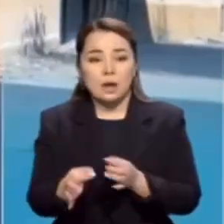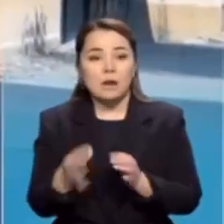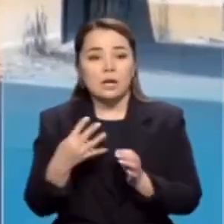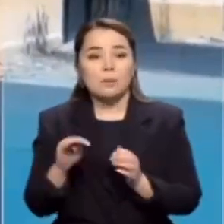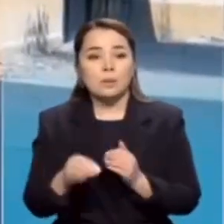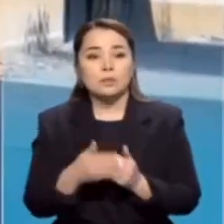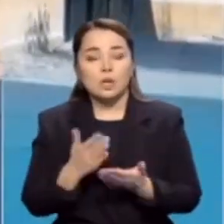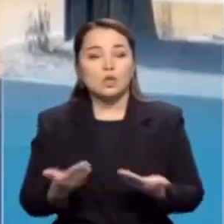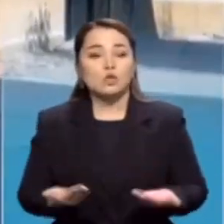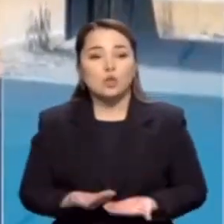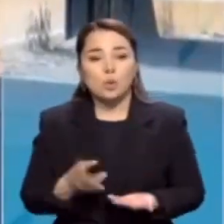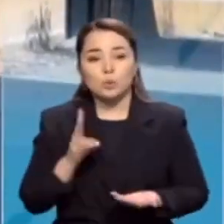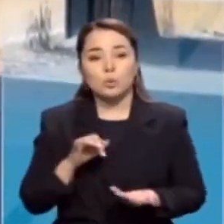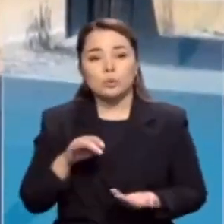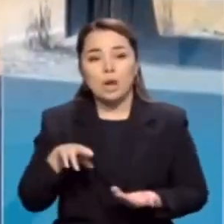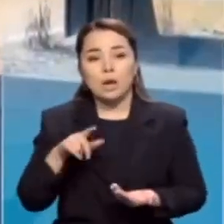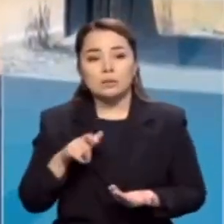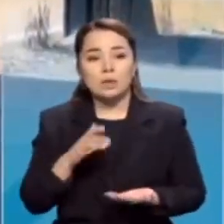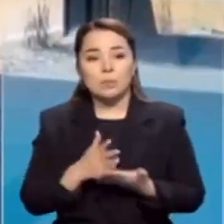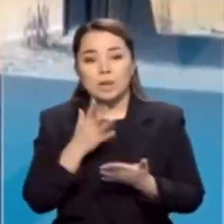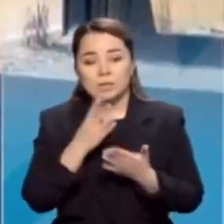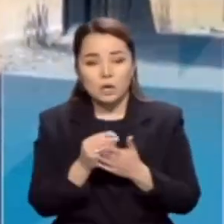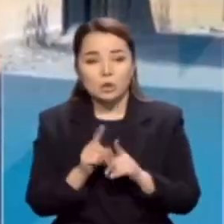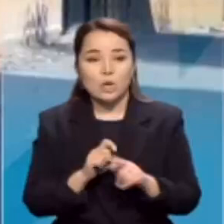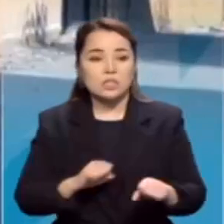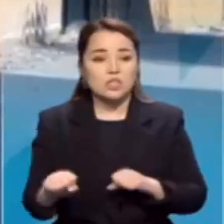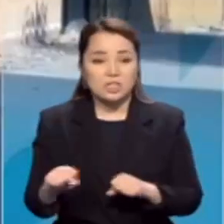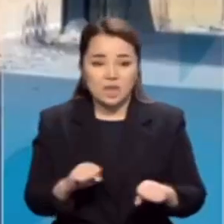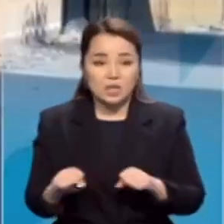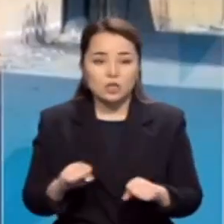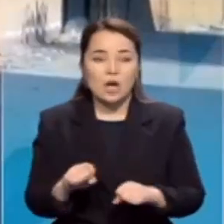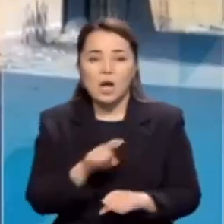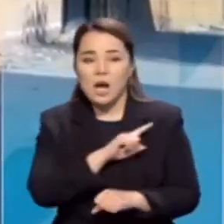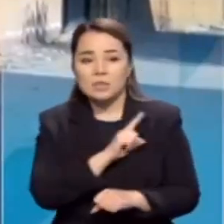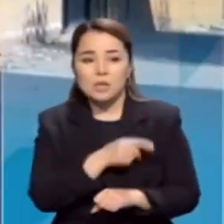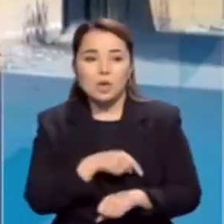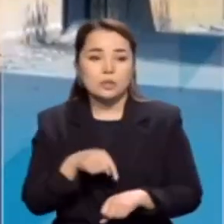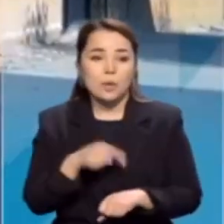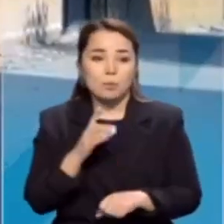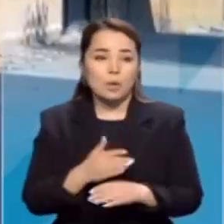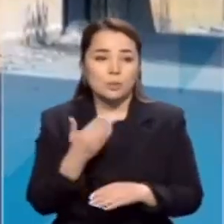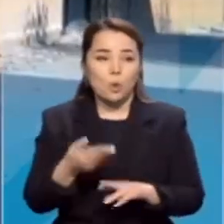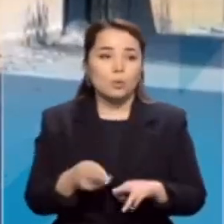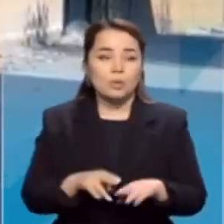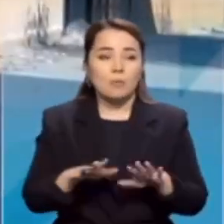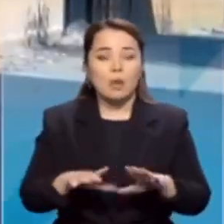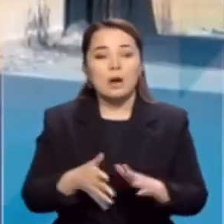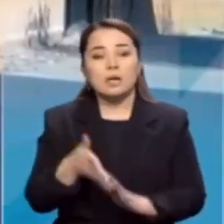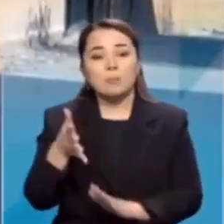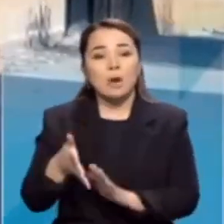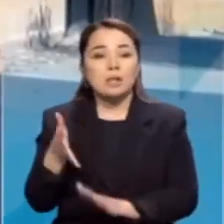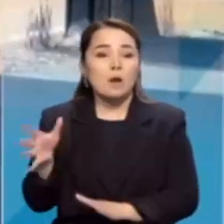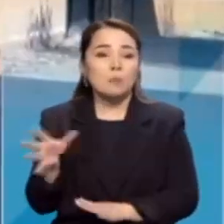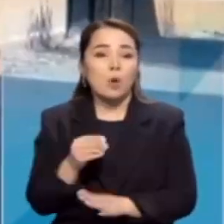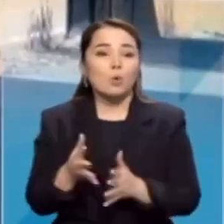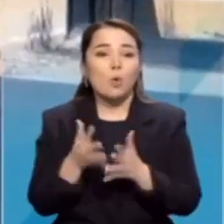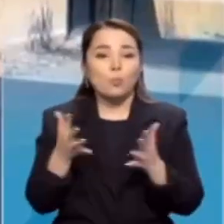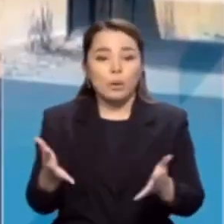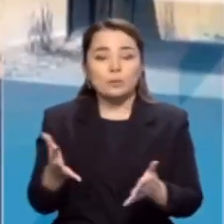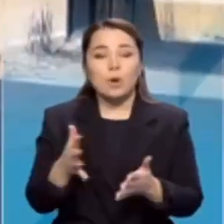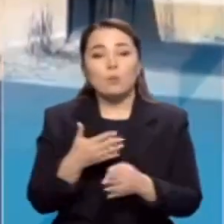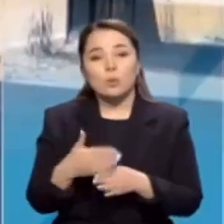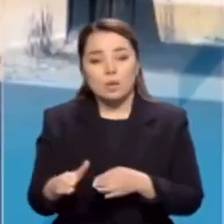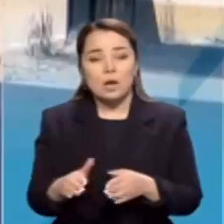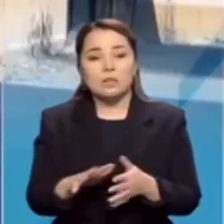аса тұрғыны бар Нұрдағы қалашығында жер сілкінісі өте қатты сезілген. Бұл жердегі ғимараттардың басым көпшілігі